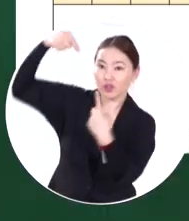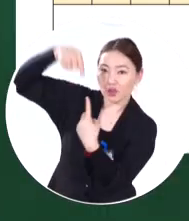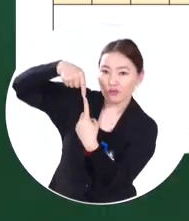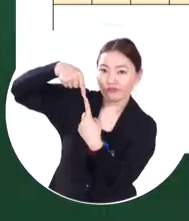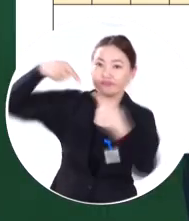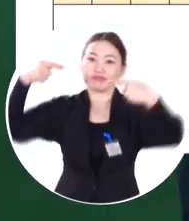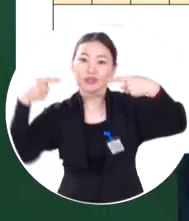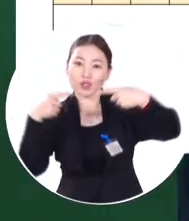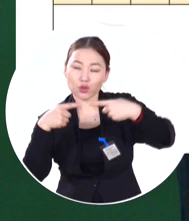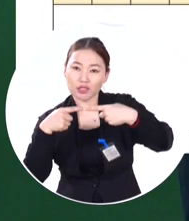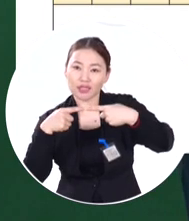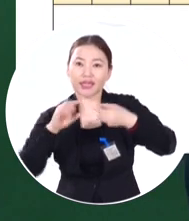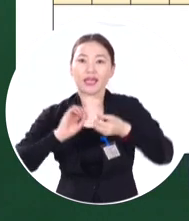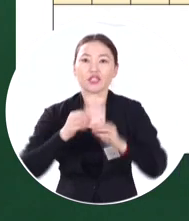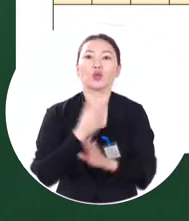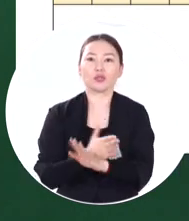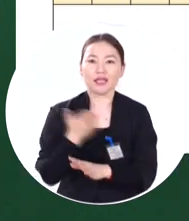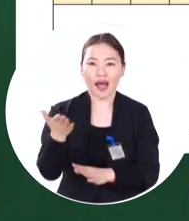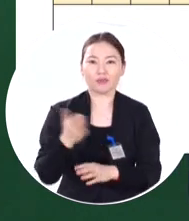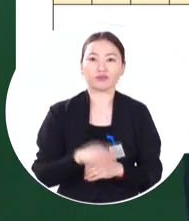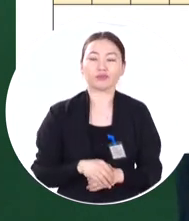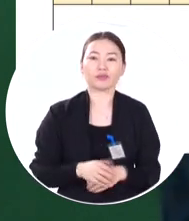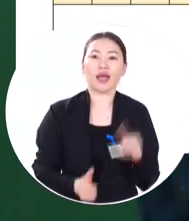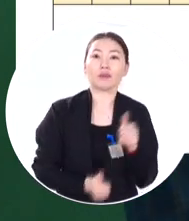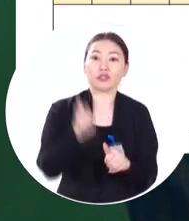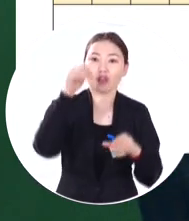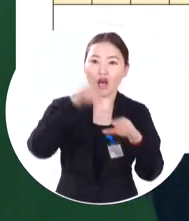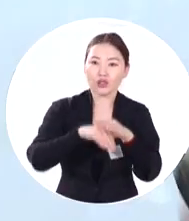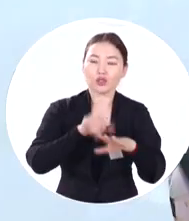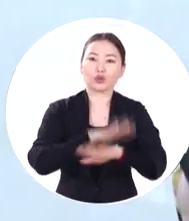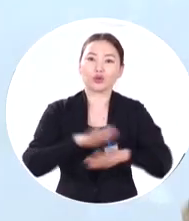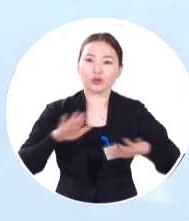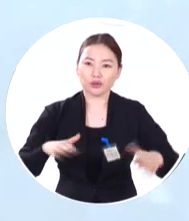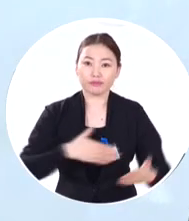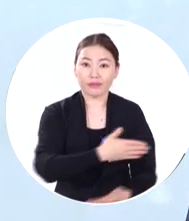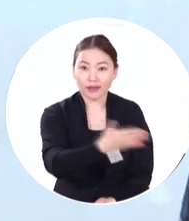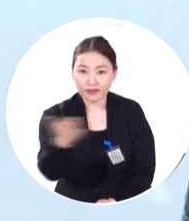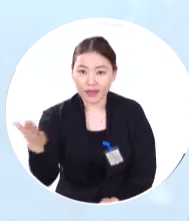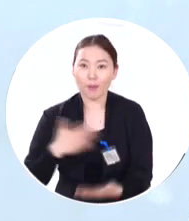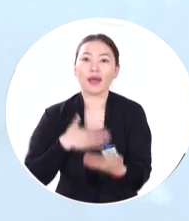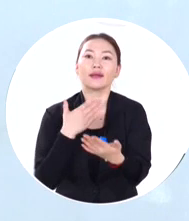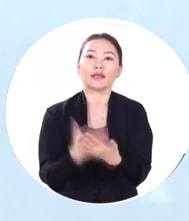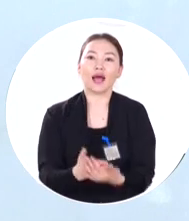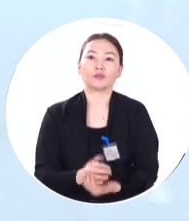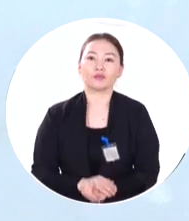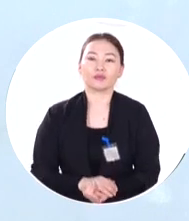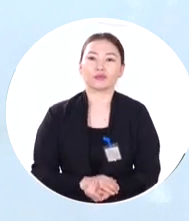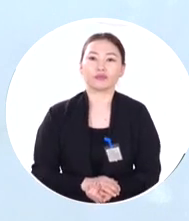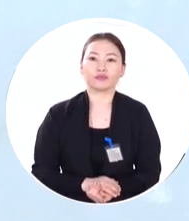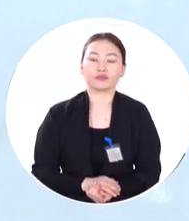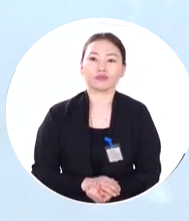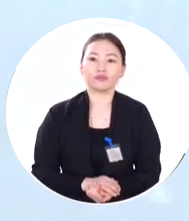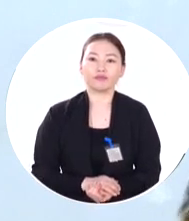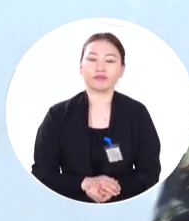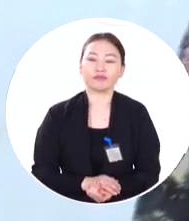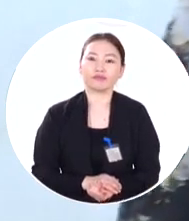хамтдаа бүгэлсэн хүүхдүүд та бүхэндээ бүгдэнд нь баярлалаа. За, эдгээр зүйлсээс олоод харах юм бол Манжичин